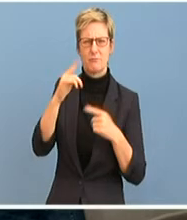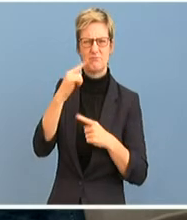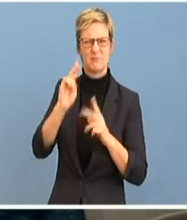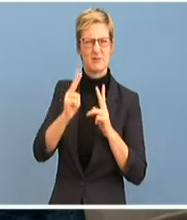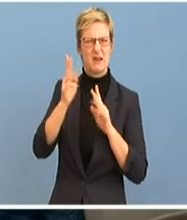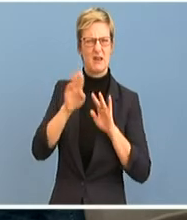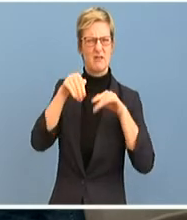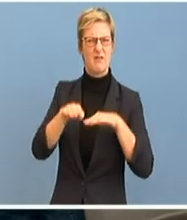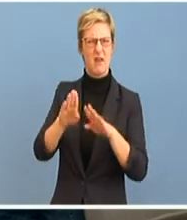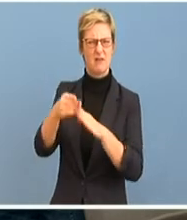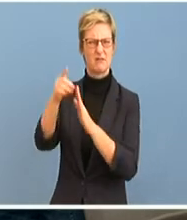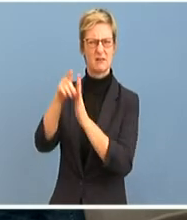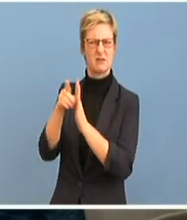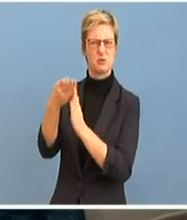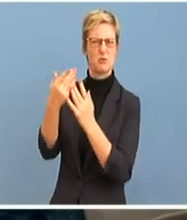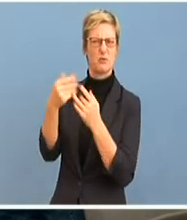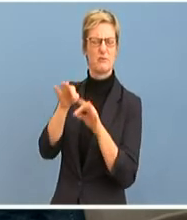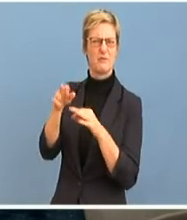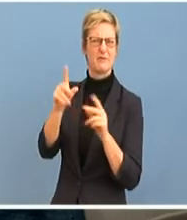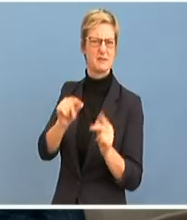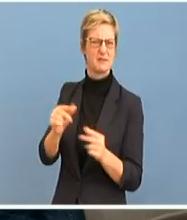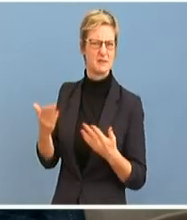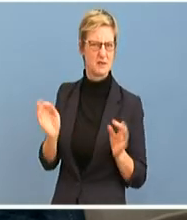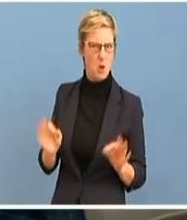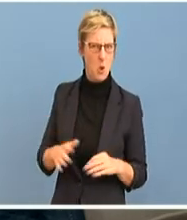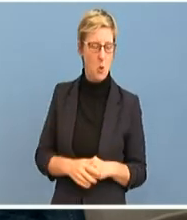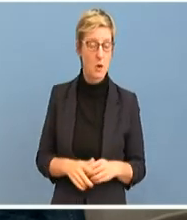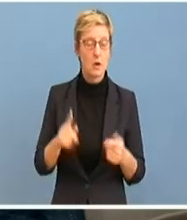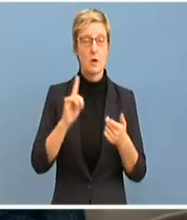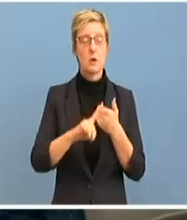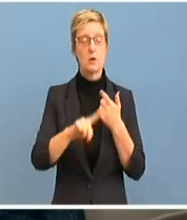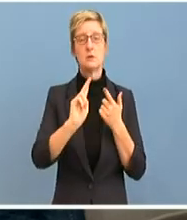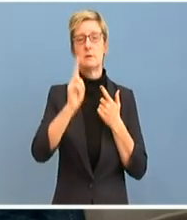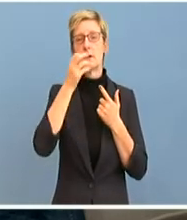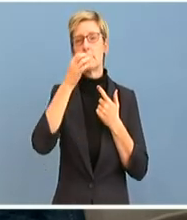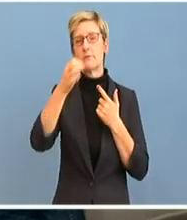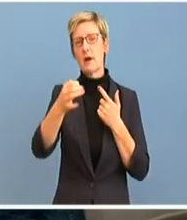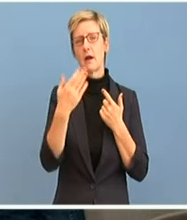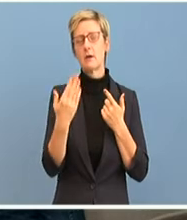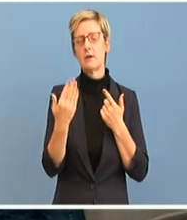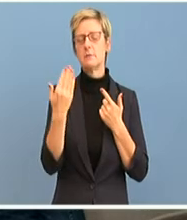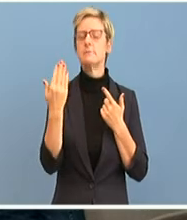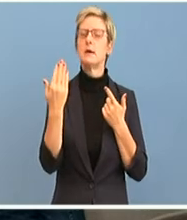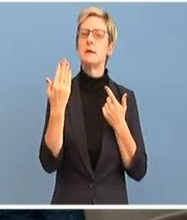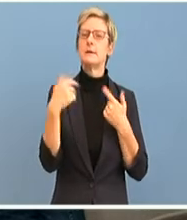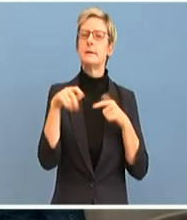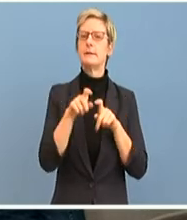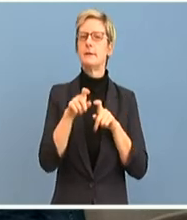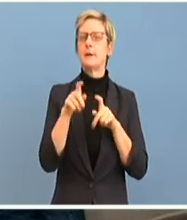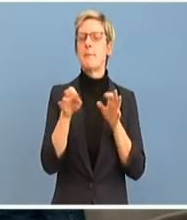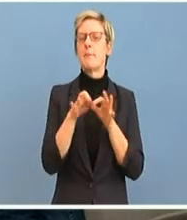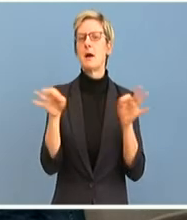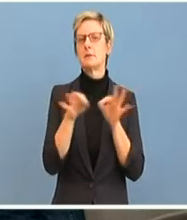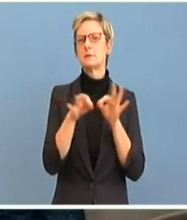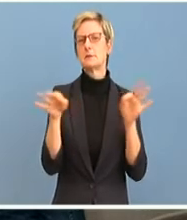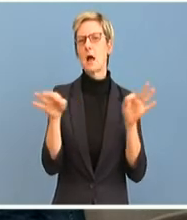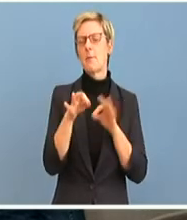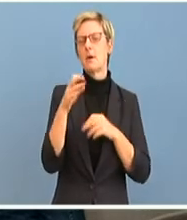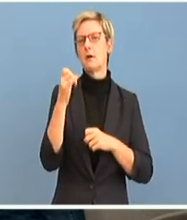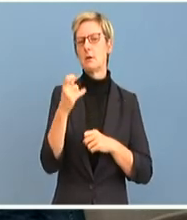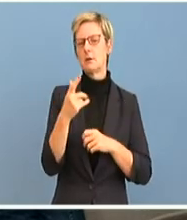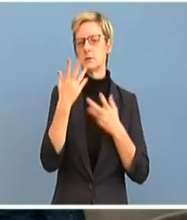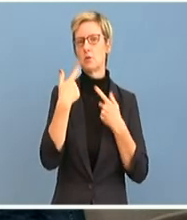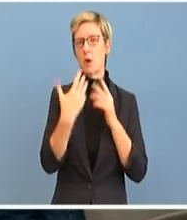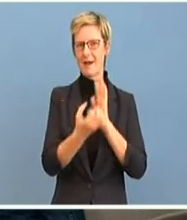verwenden? Und zum Zweiten, welche Rolle spielt bei den Diskussionen der Maßnahmen im Corona-Kabinett die